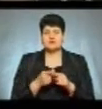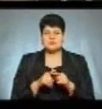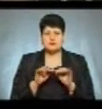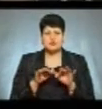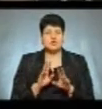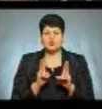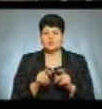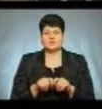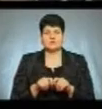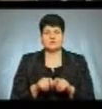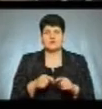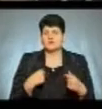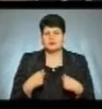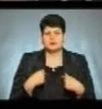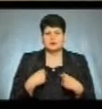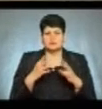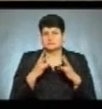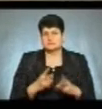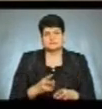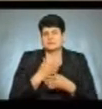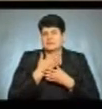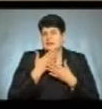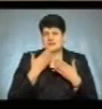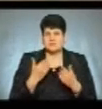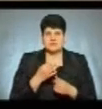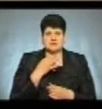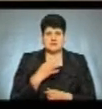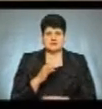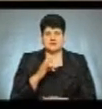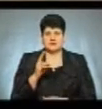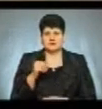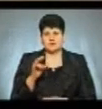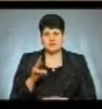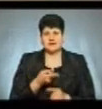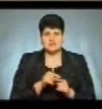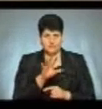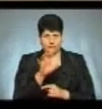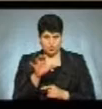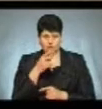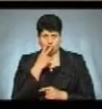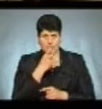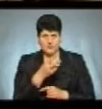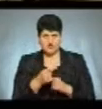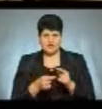ніхто не постраждав, повідомив речник пожежно-рятувальної служби Сергій Данілін. На цих фото ви бачите